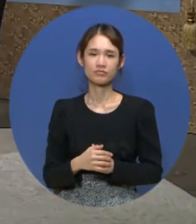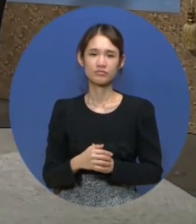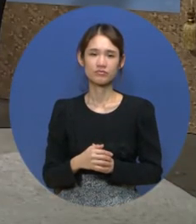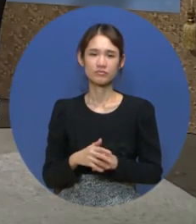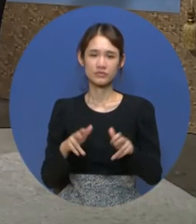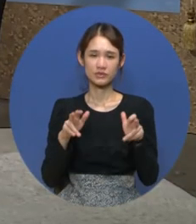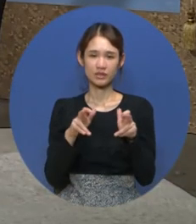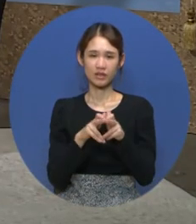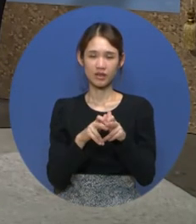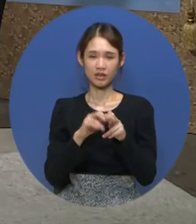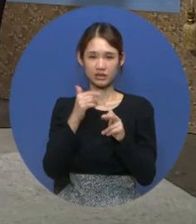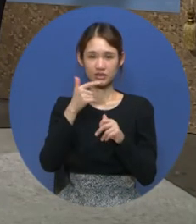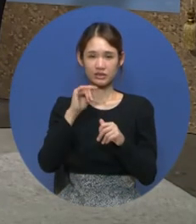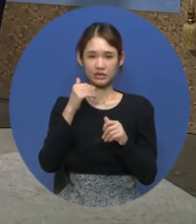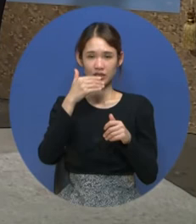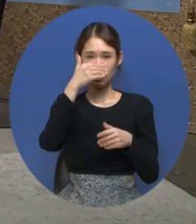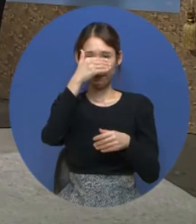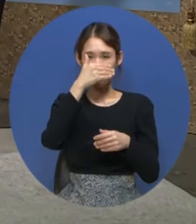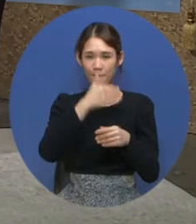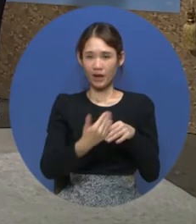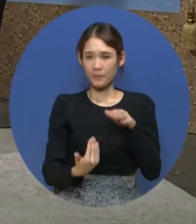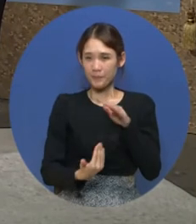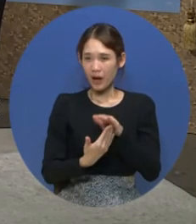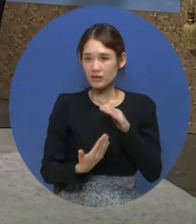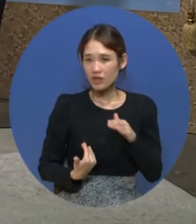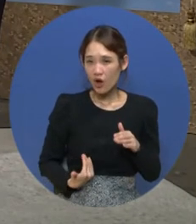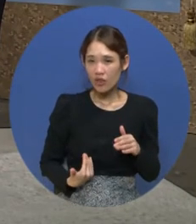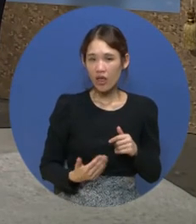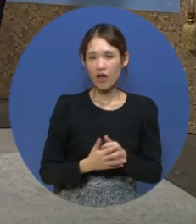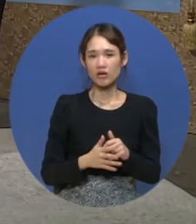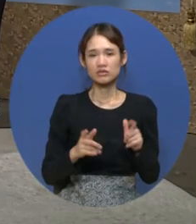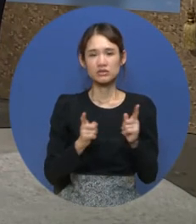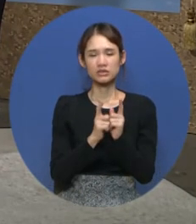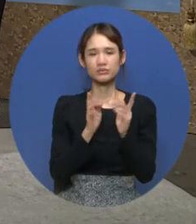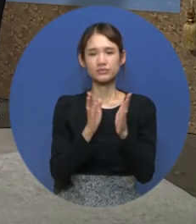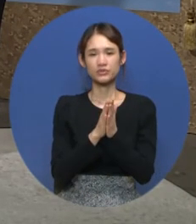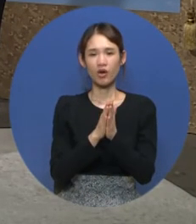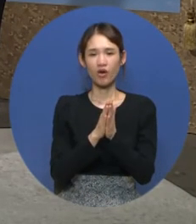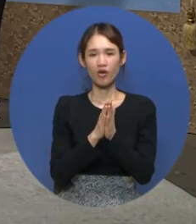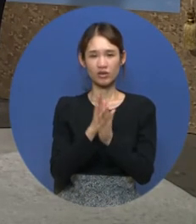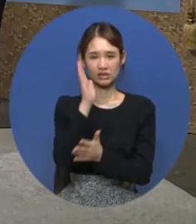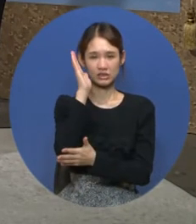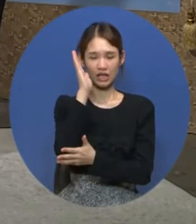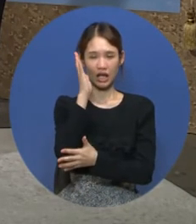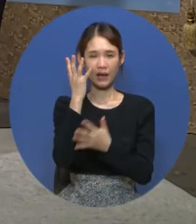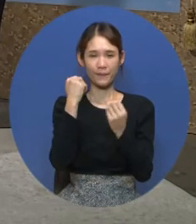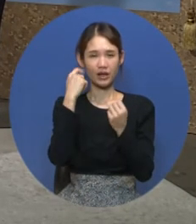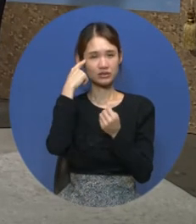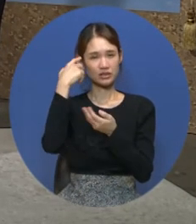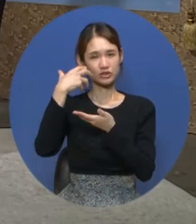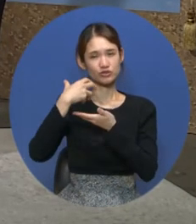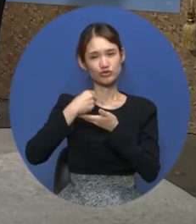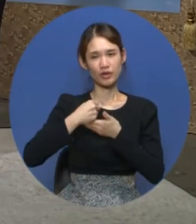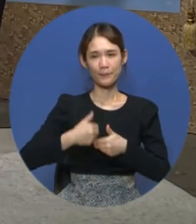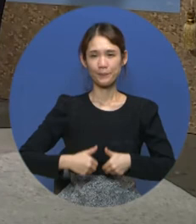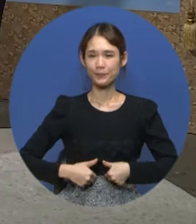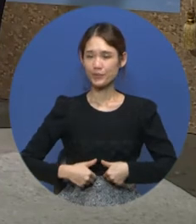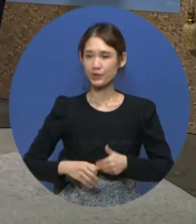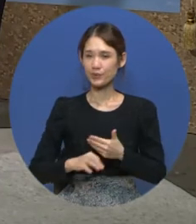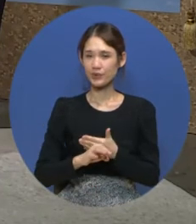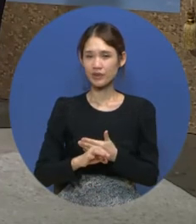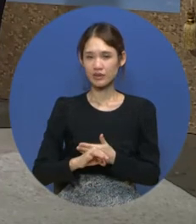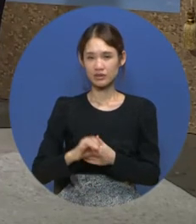장애등급제 폐지 가 이루어지기 이전에 좀더 당사자 분 들의 이야기를 많이 수렴을 했으면 하는